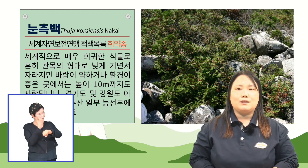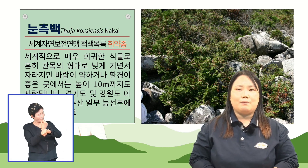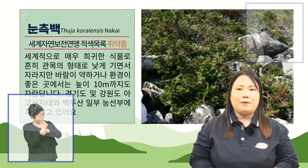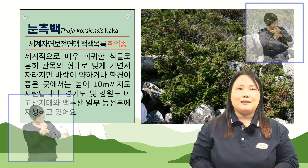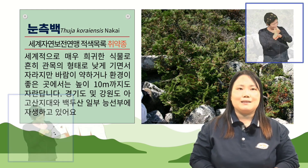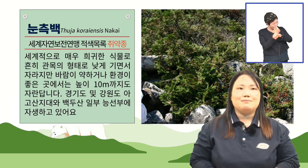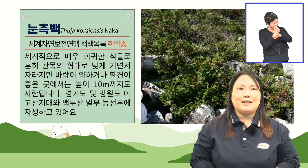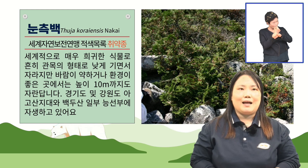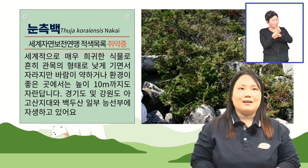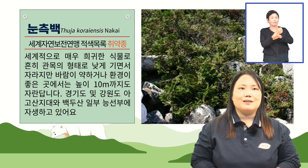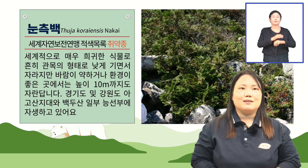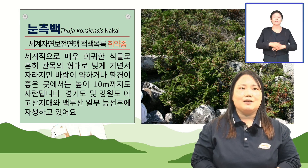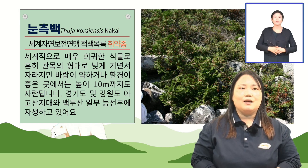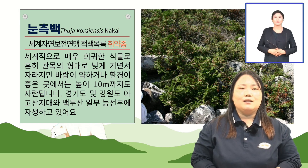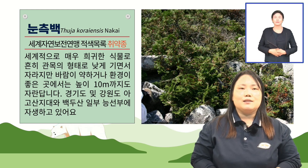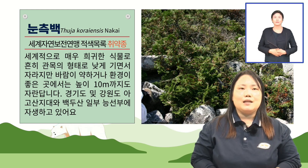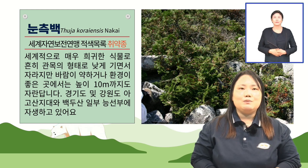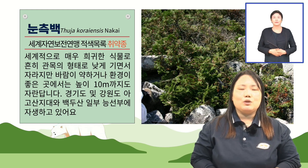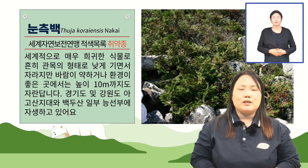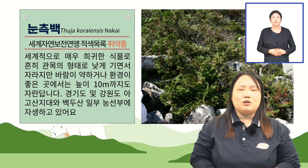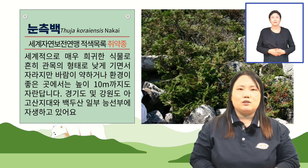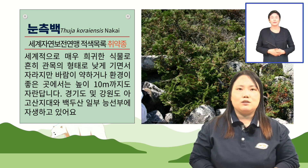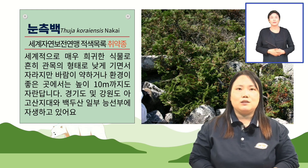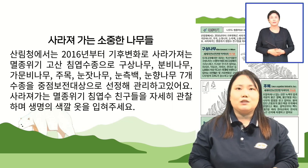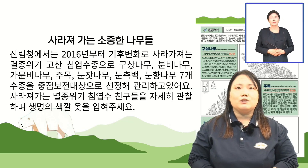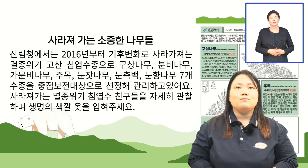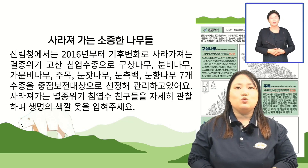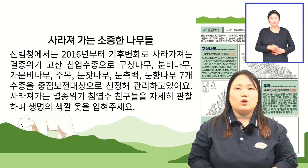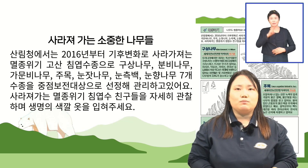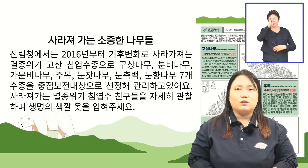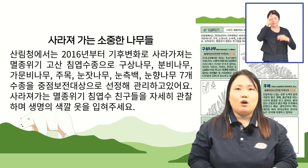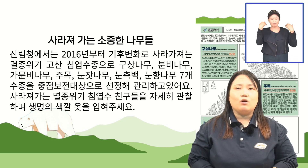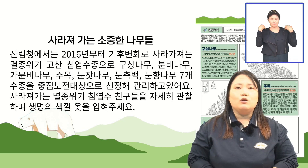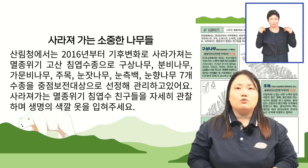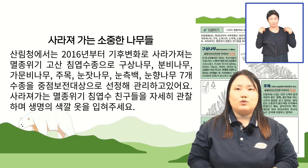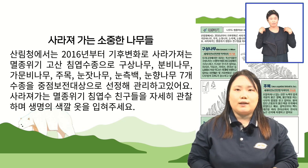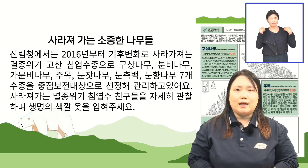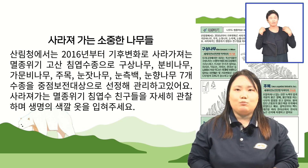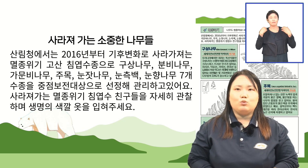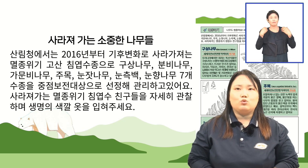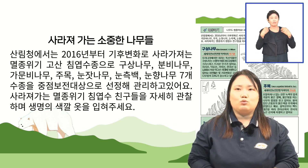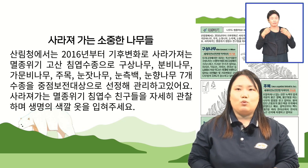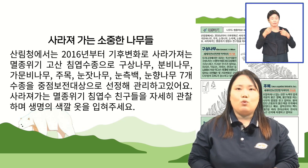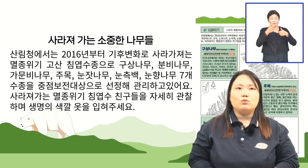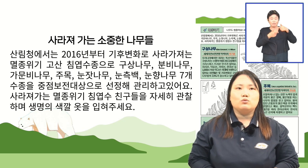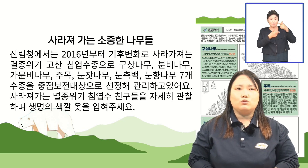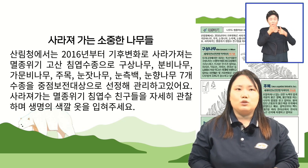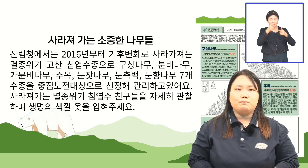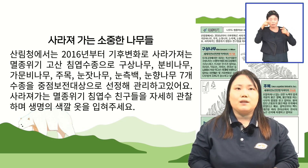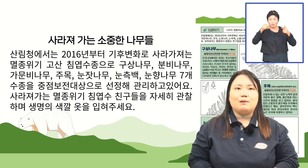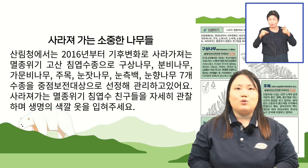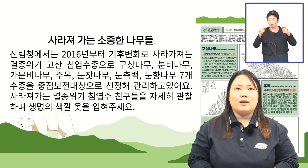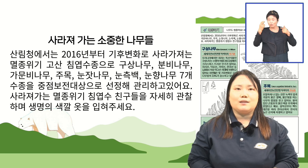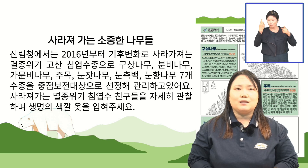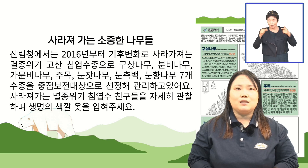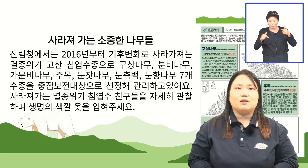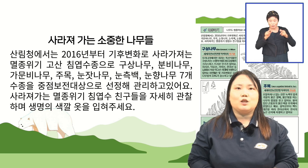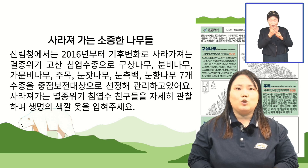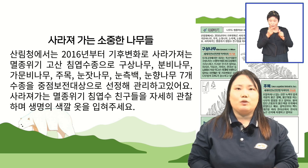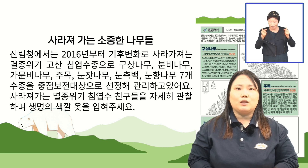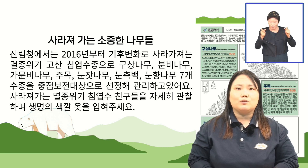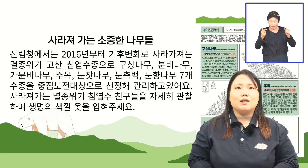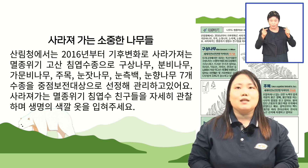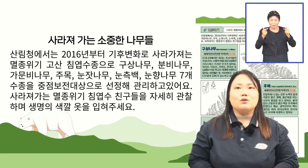연구들도 진행된 바 있습니다. 산림청에서는 2016년부터 구상나무, 주목, 눈축백 나무와